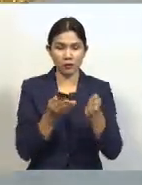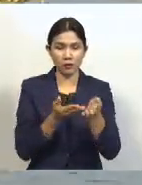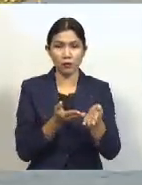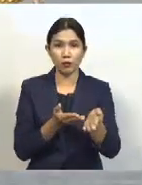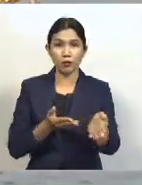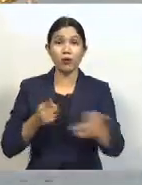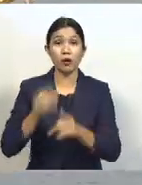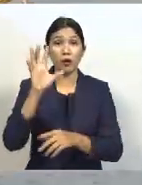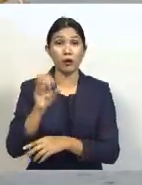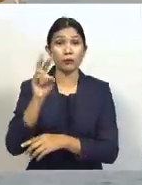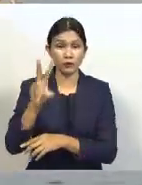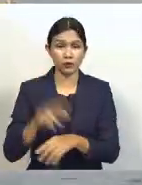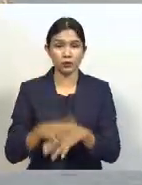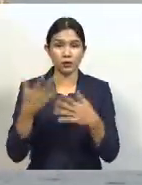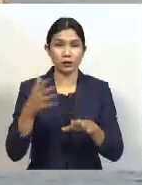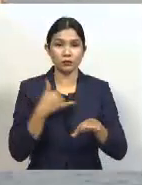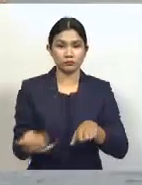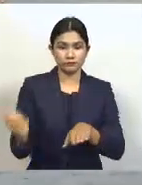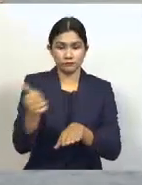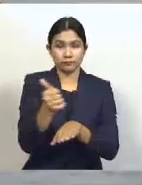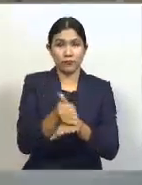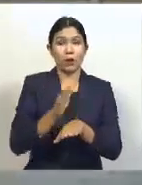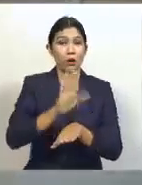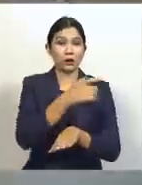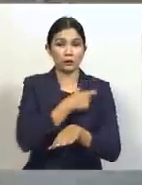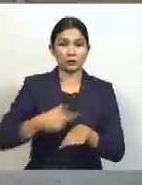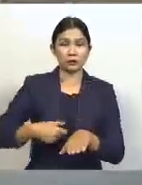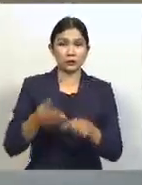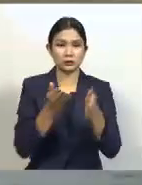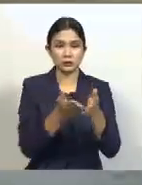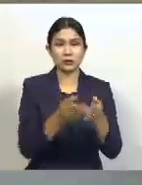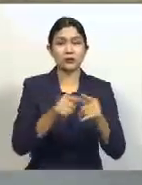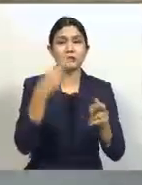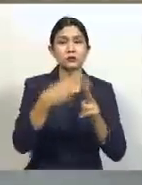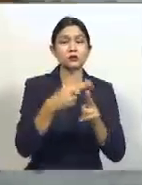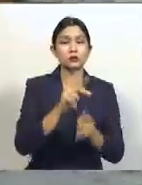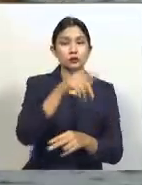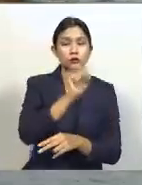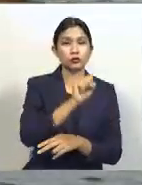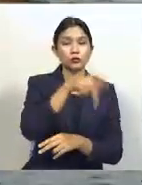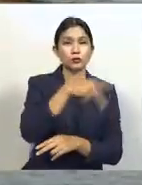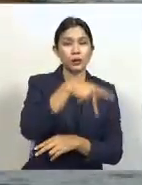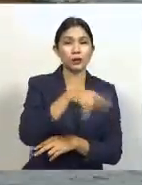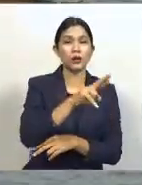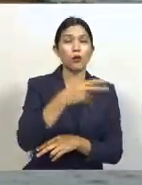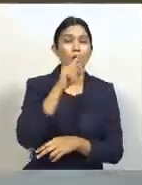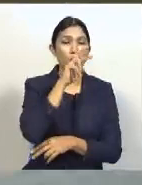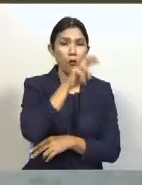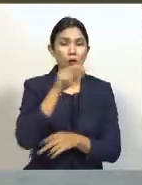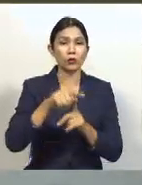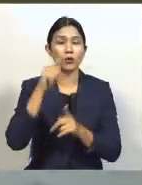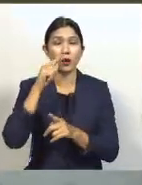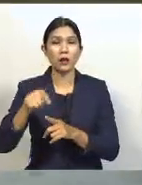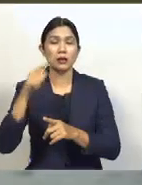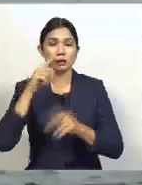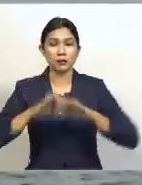ำโดยเฉพาะเรือพระที่นั่งทั้ง4ลำประกอบด้วยเรือพระที่นั่งสุพรรณหงส์เรือพระที่นั่งนารายณ์ทรงสุบรรณรัชกาล